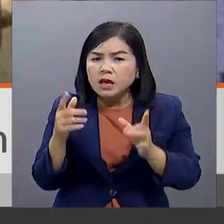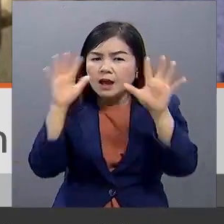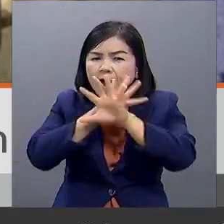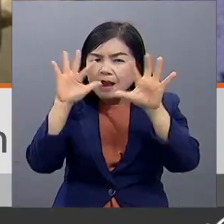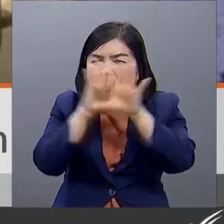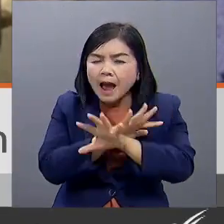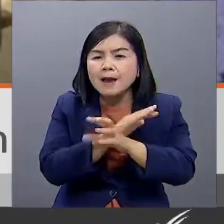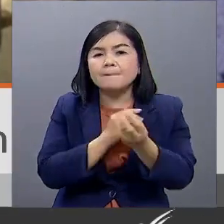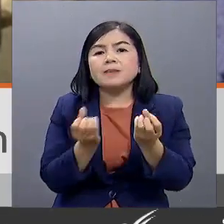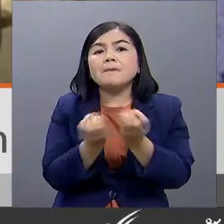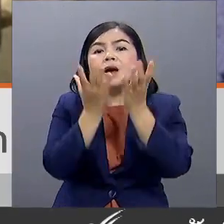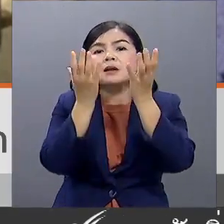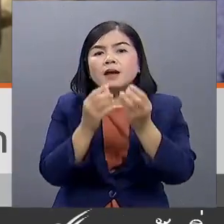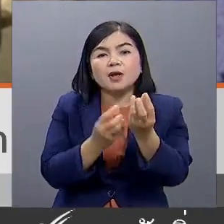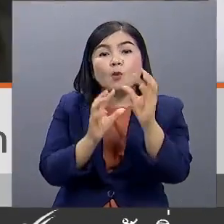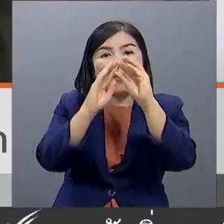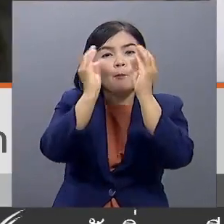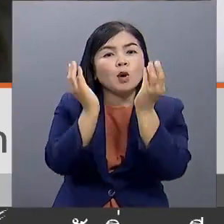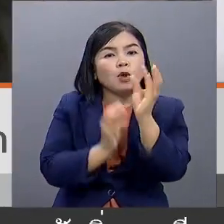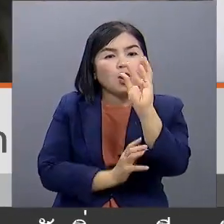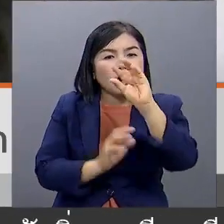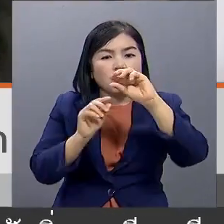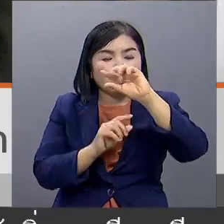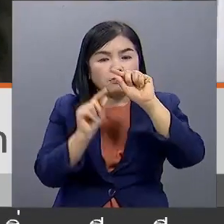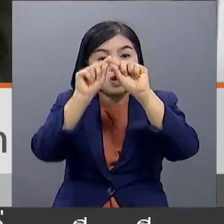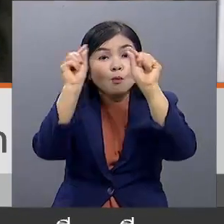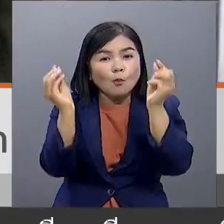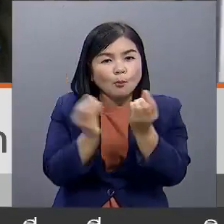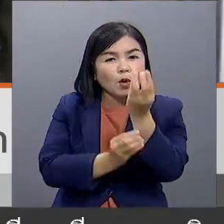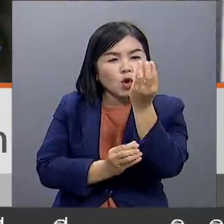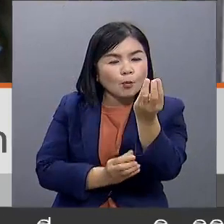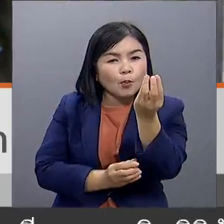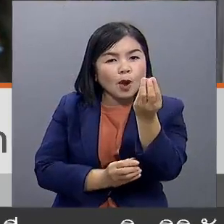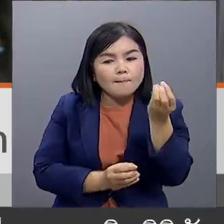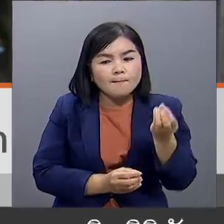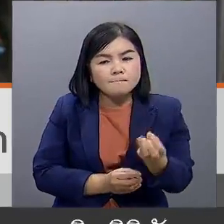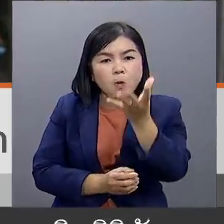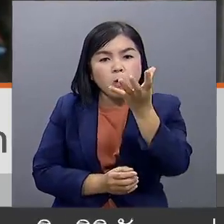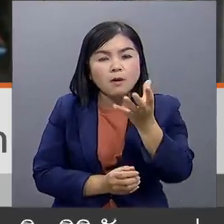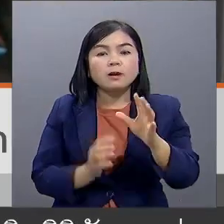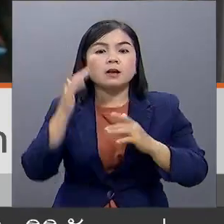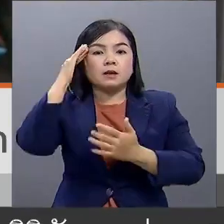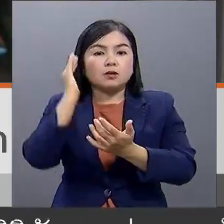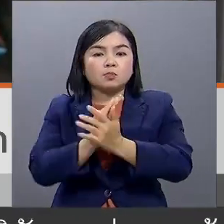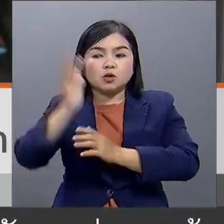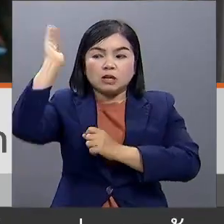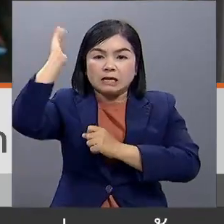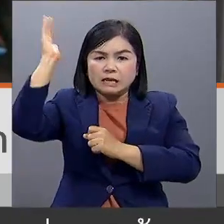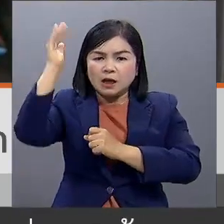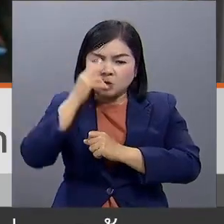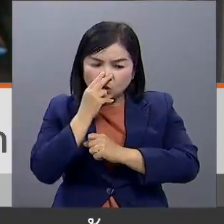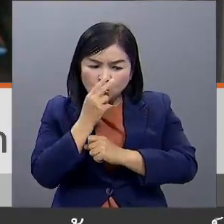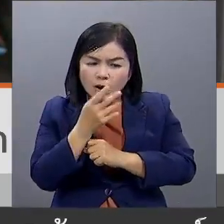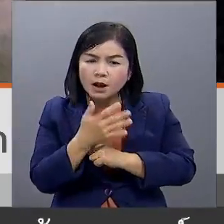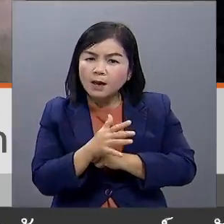กับระเบิดปิงปองพลตำรวจตรียิ่งยศเทพจำนงค์โฆษกสำนักงานตำรวจแห่งชาติเชื่อว่าน่าจะมีผู้ที่